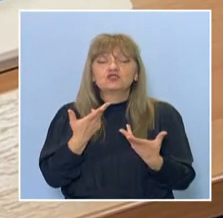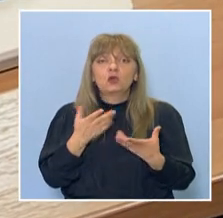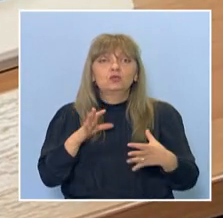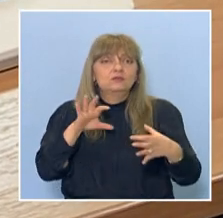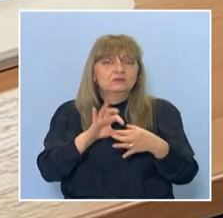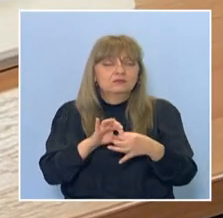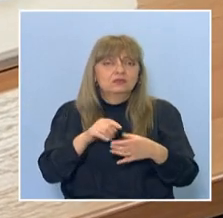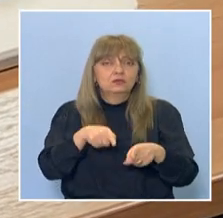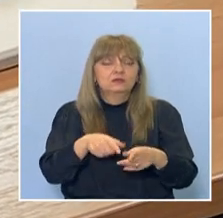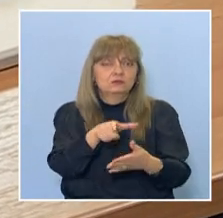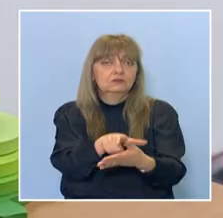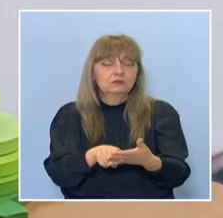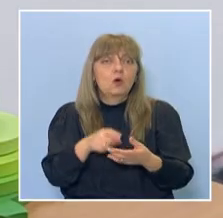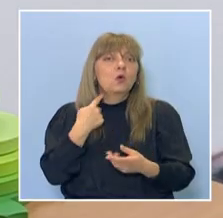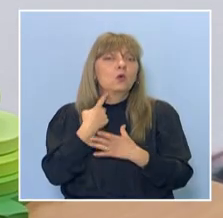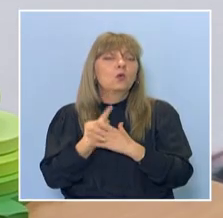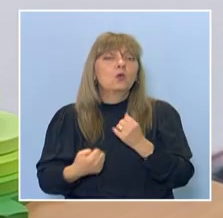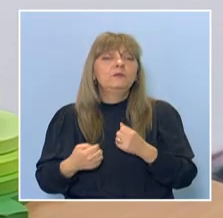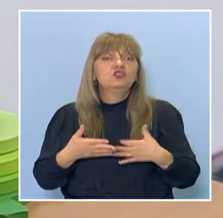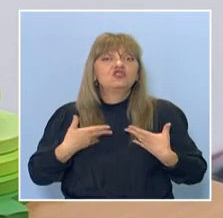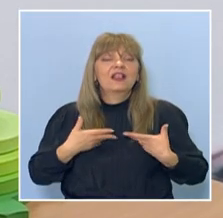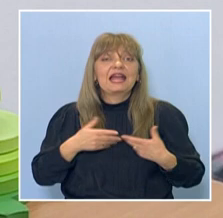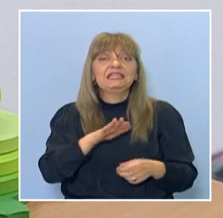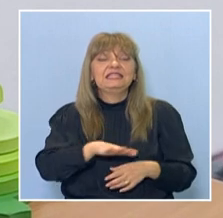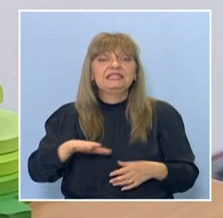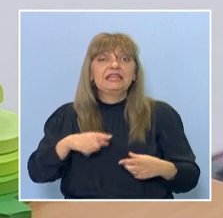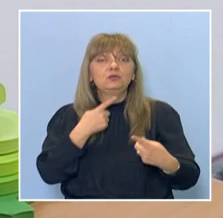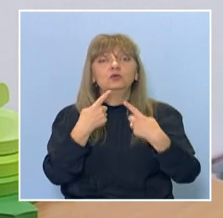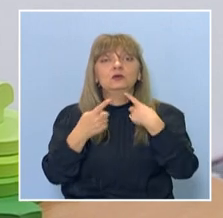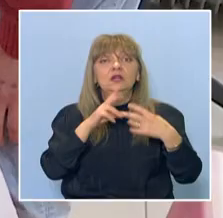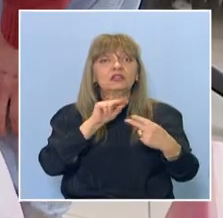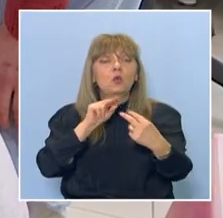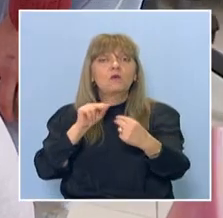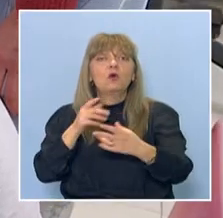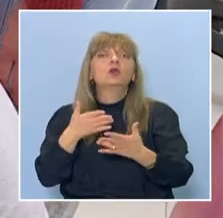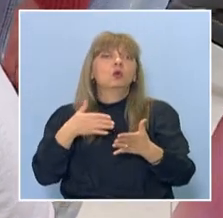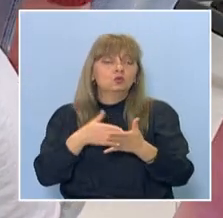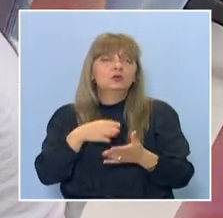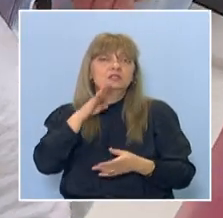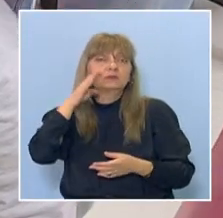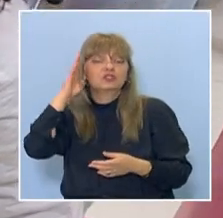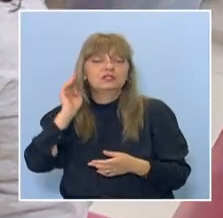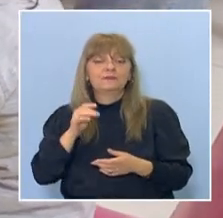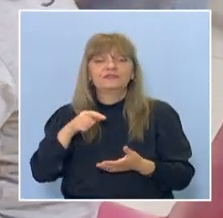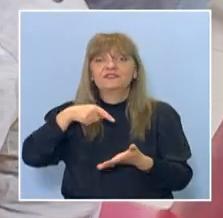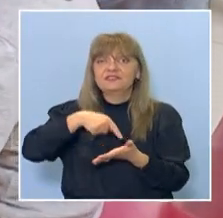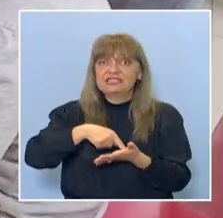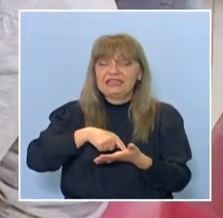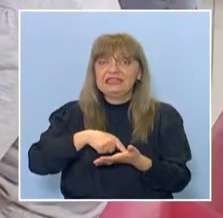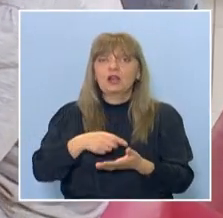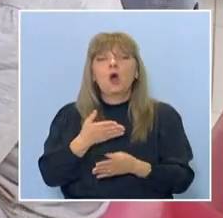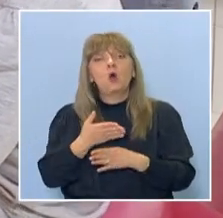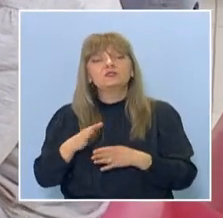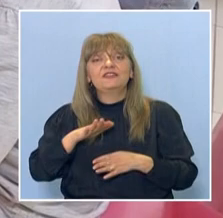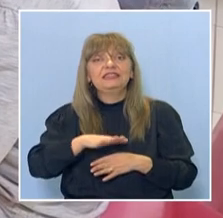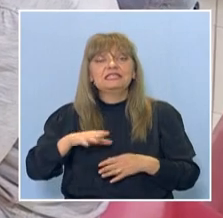устройство губи желанието на детето за комуникация, дори и с родители. В центъра, освен деца с говорни